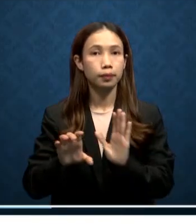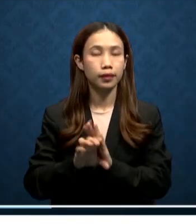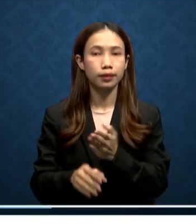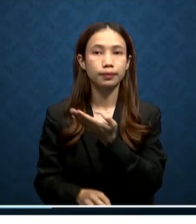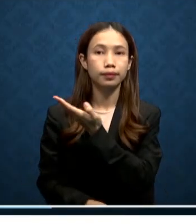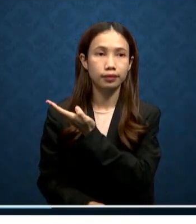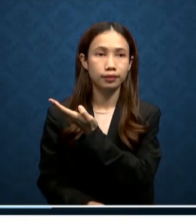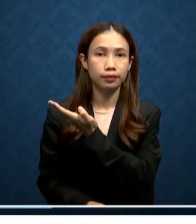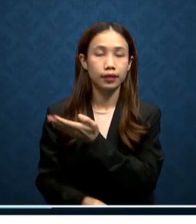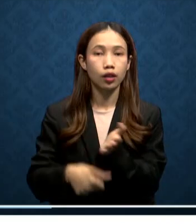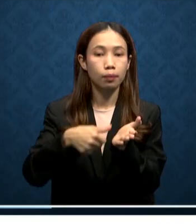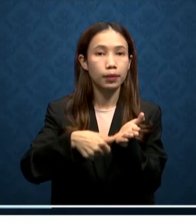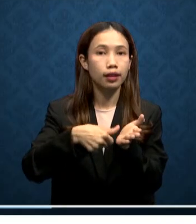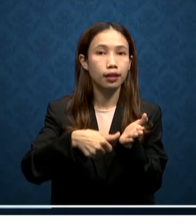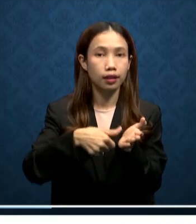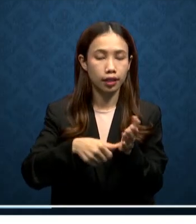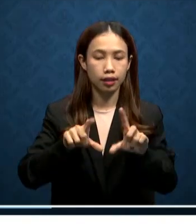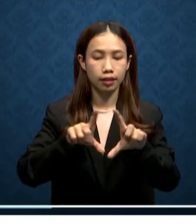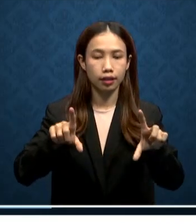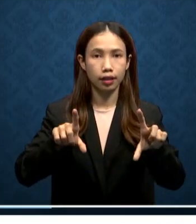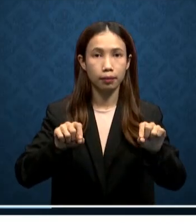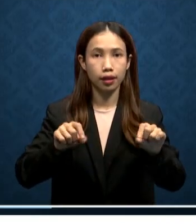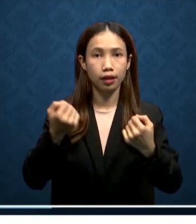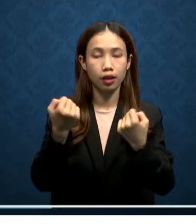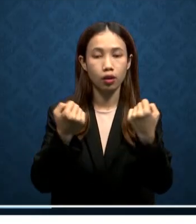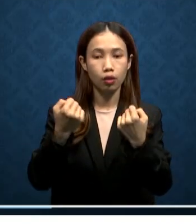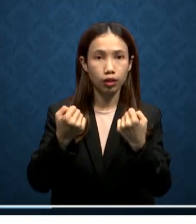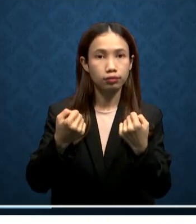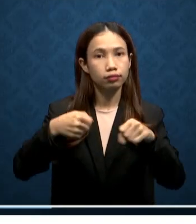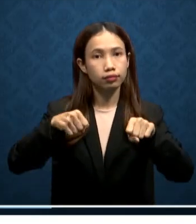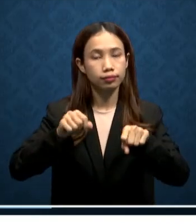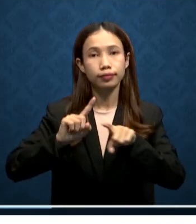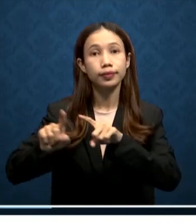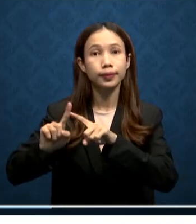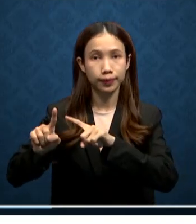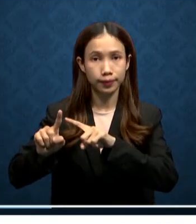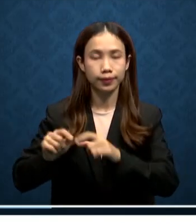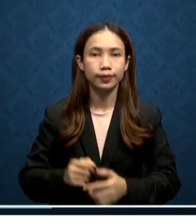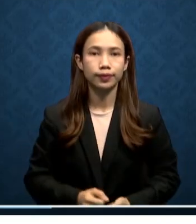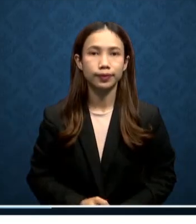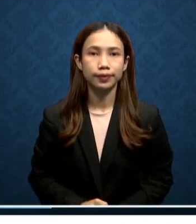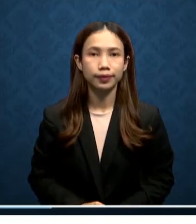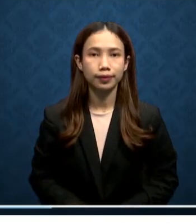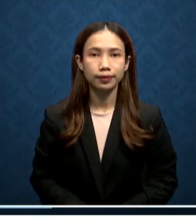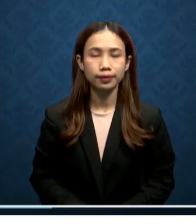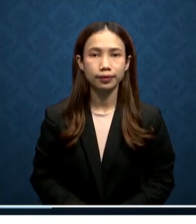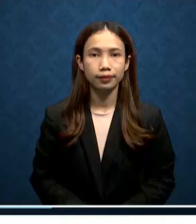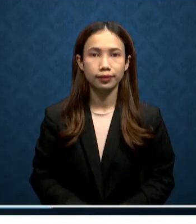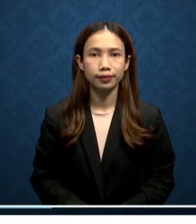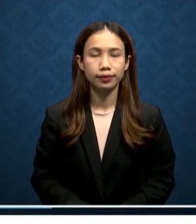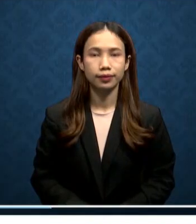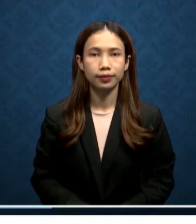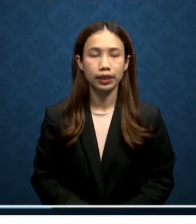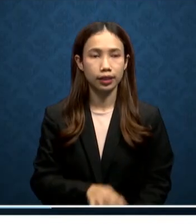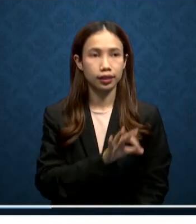เรื่องลูกหนี้ค่าทะเบียนรถเนี่ยฮะเอ่อลูกหนี้ค่าทะเบียนรถทาง